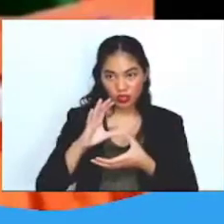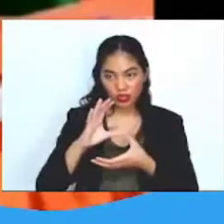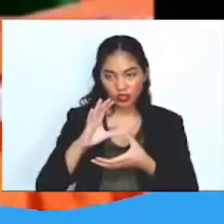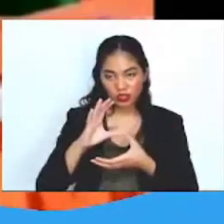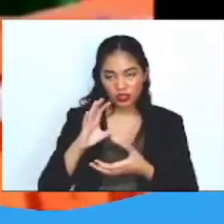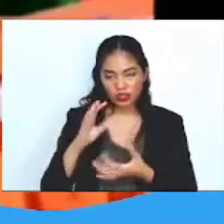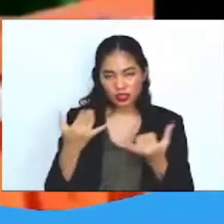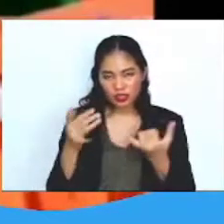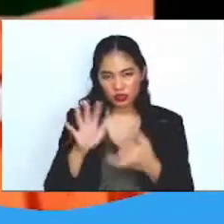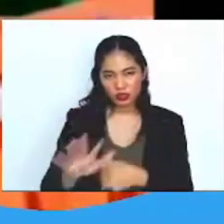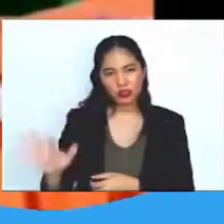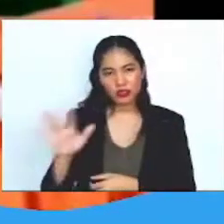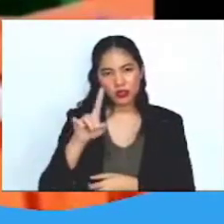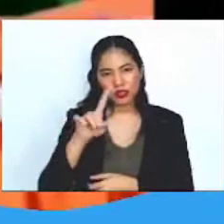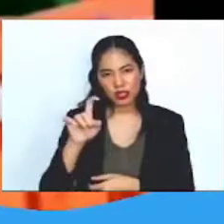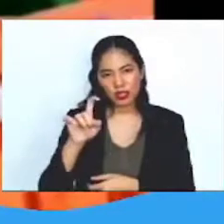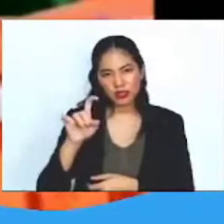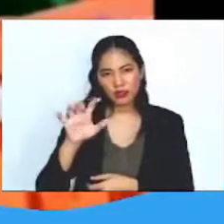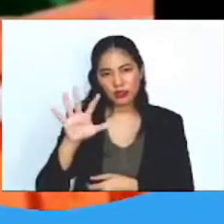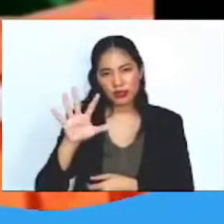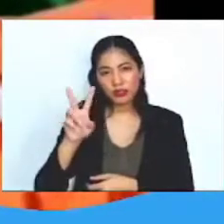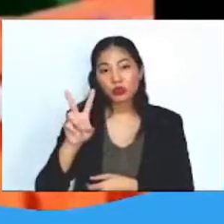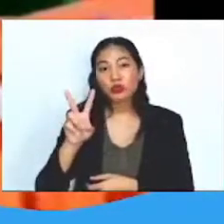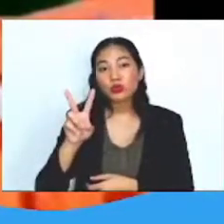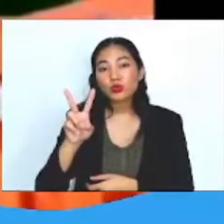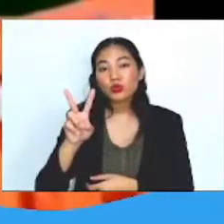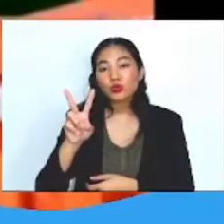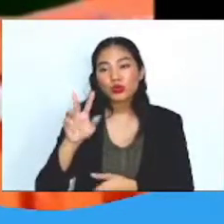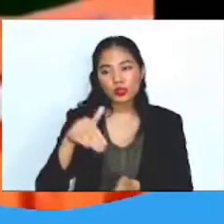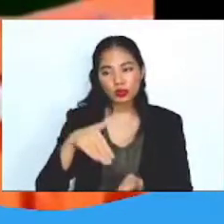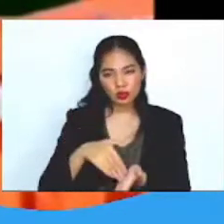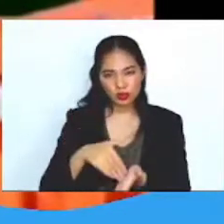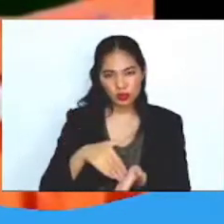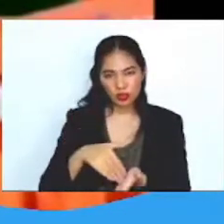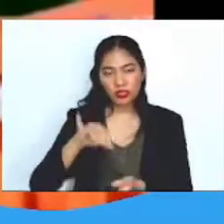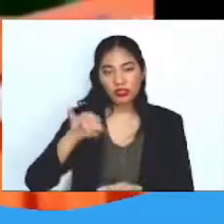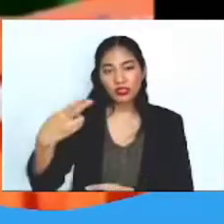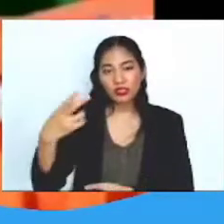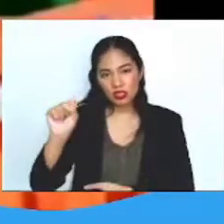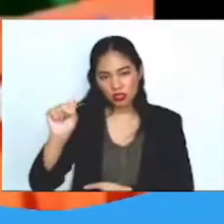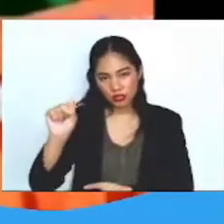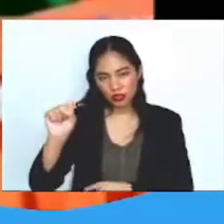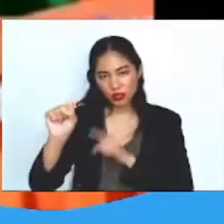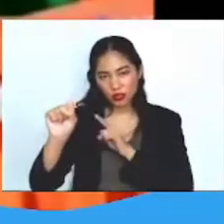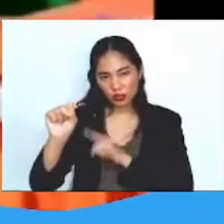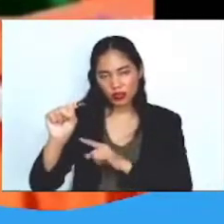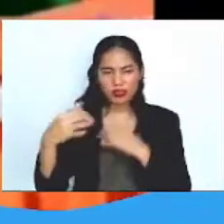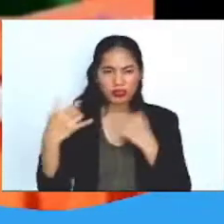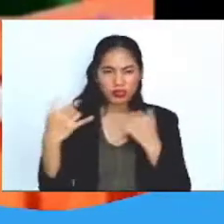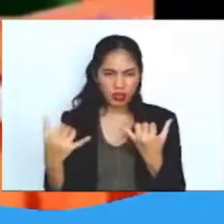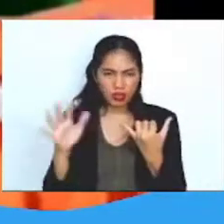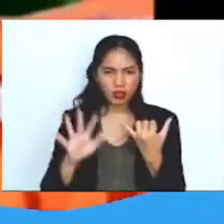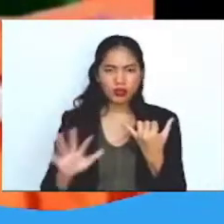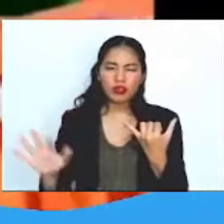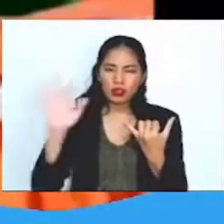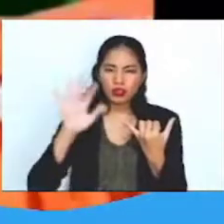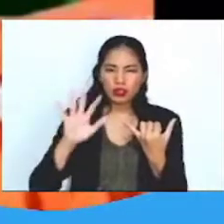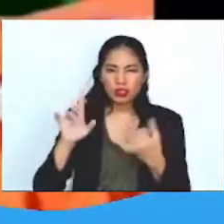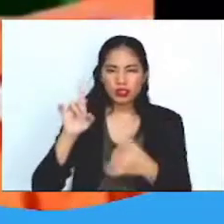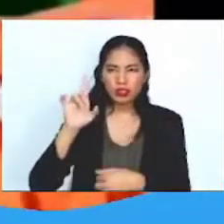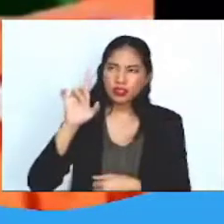152,000 na po tayo. Junior high school, as of today, almost 95,000